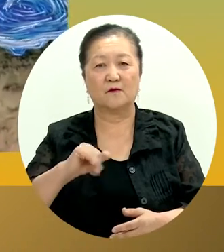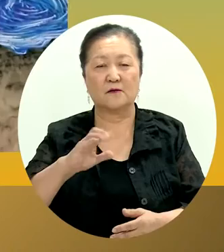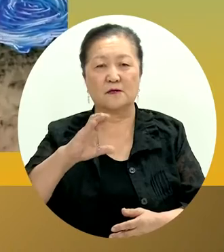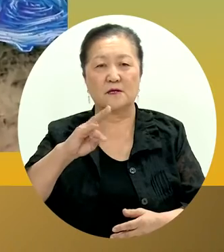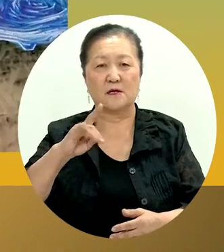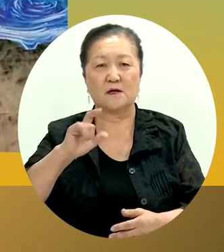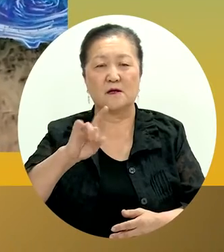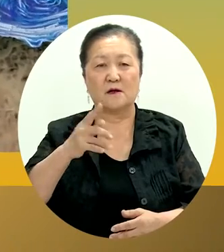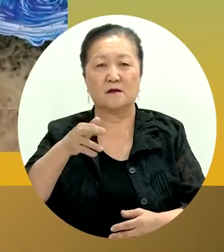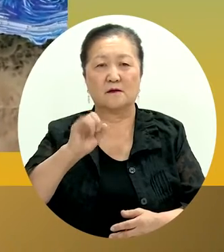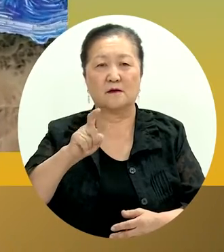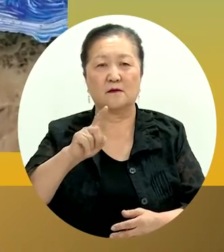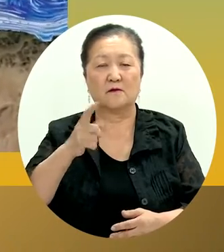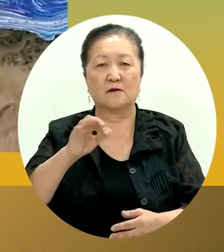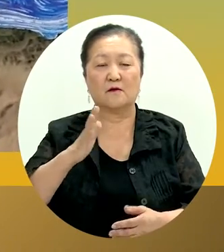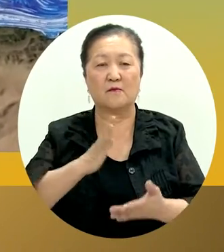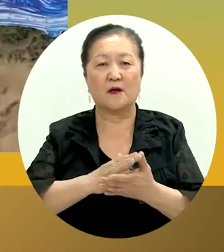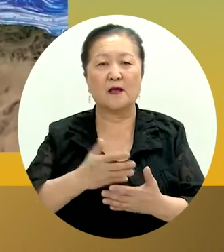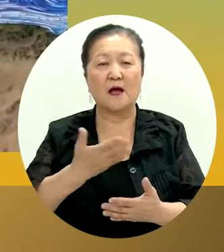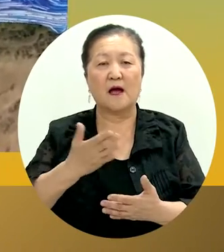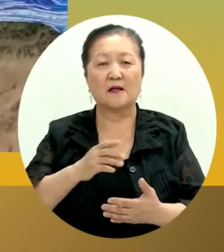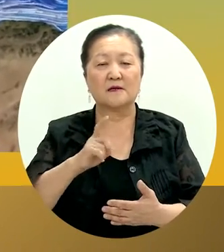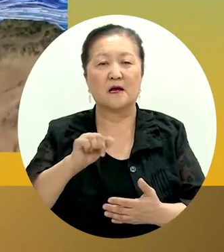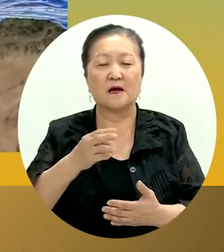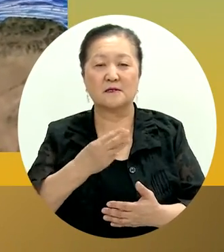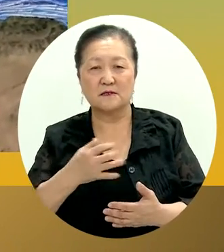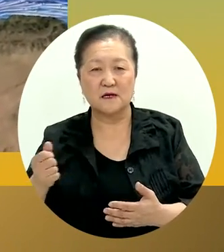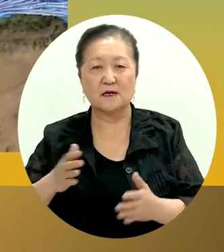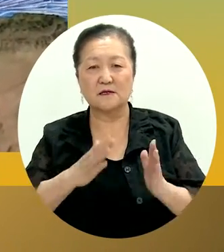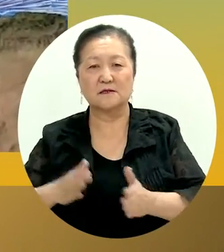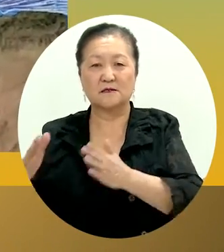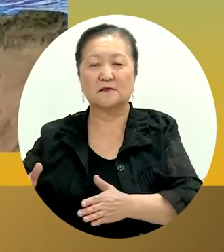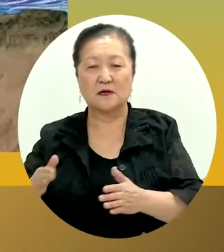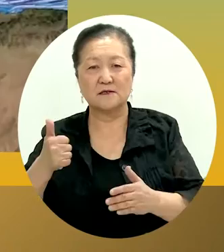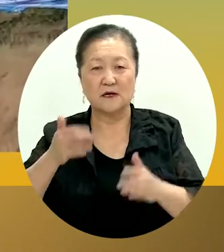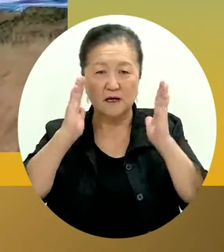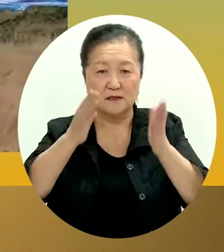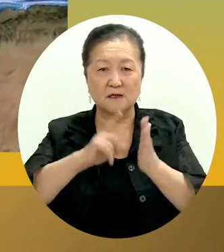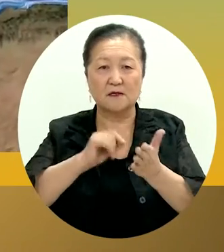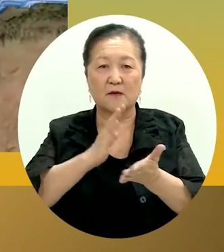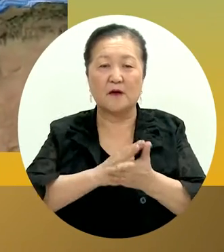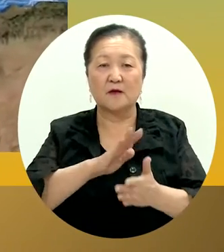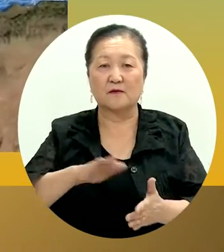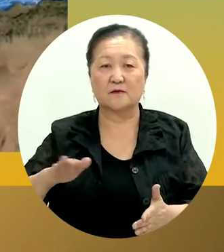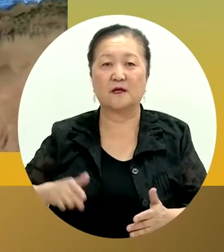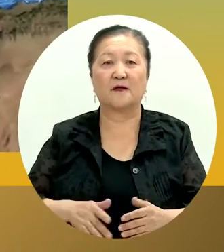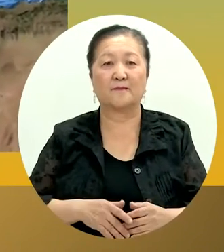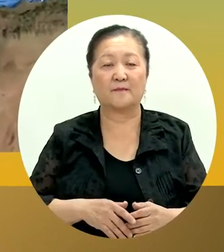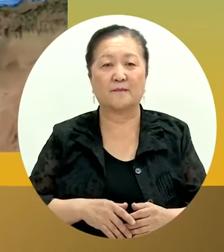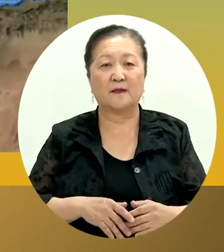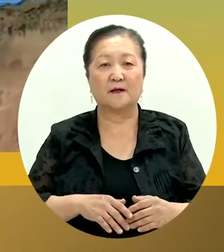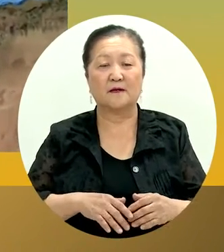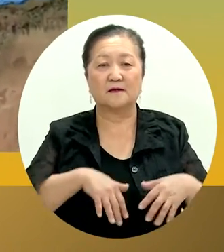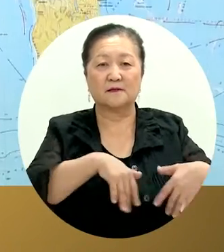усны эргэлт хөдөлгөөн гэн тий. Тэгэхээр хаанаас хаашаа шилжиж байгааг нь сайн ажиглаарай хүүхдүүдээ. За тэгэхээр багшаа энд далайч одоо